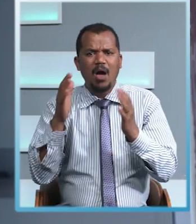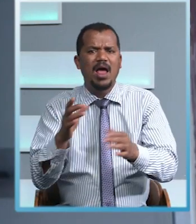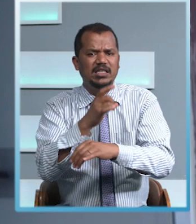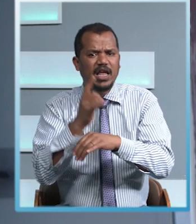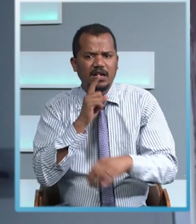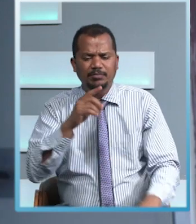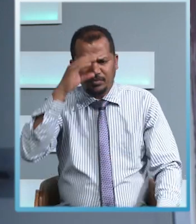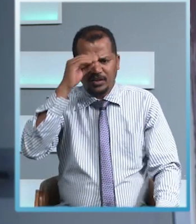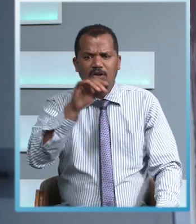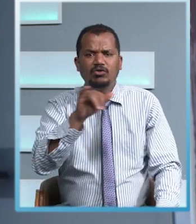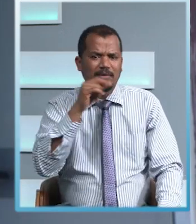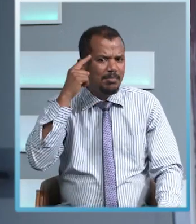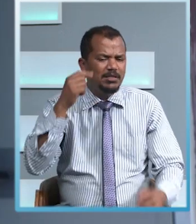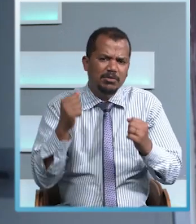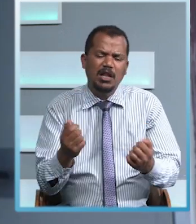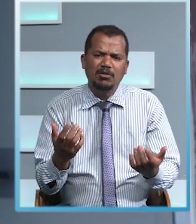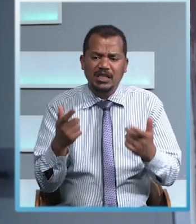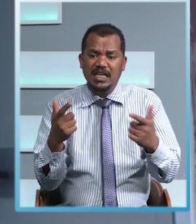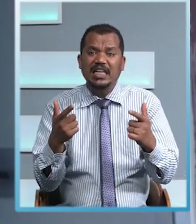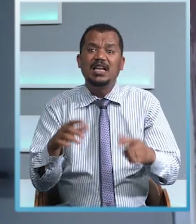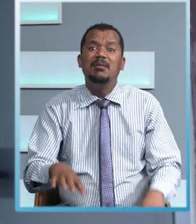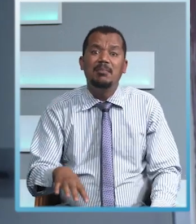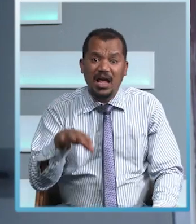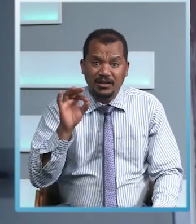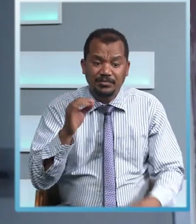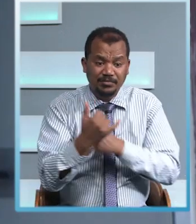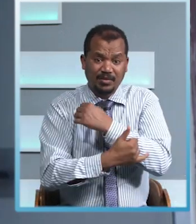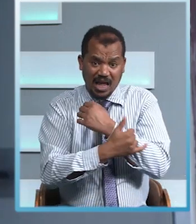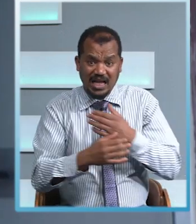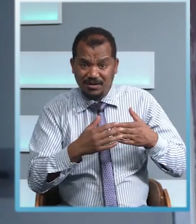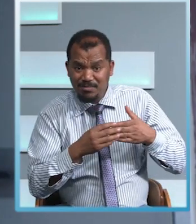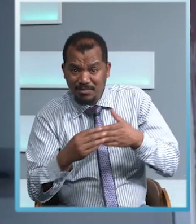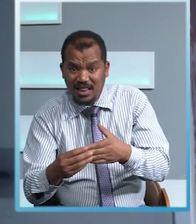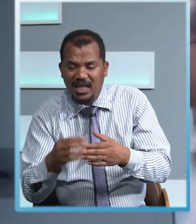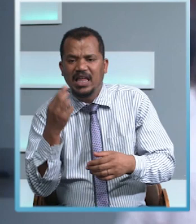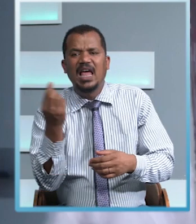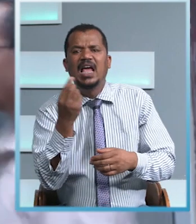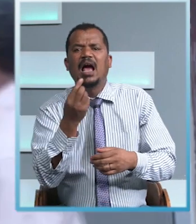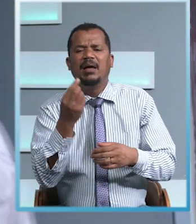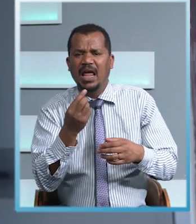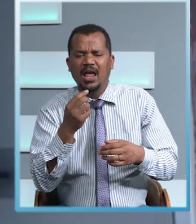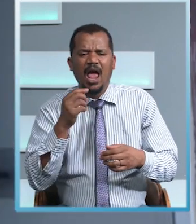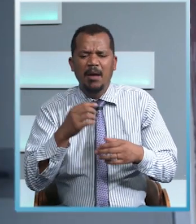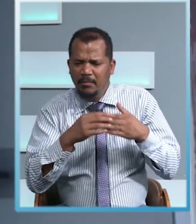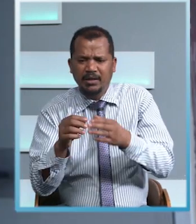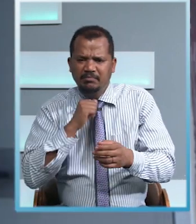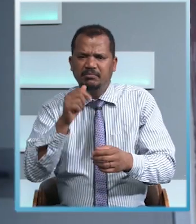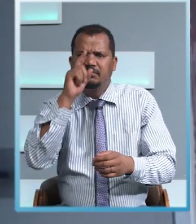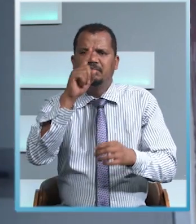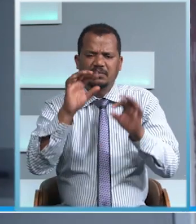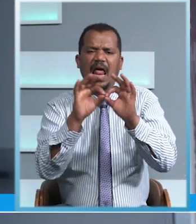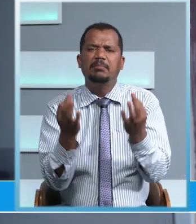ኢትዮጵያውያን ዜጎች ናቸው። ለሰው ልጆች ያስባሉ። እድል ቢያገኙ አይደለም አገሪን መምራት እንዱ ቀበሌ መምራት አይደለም ለአንድ